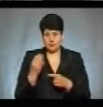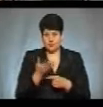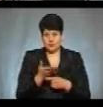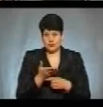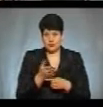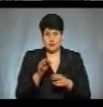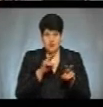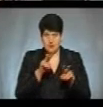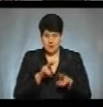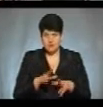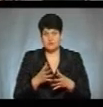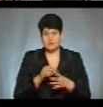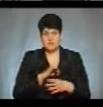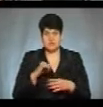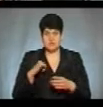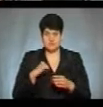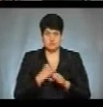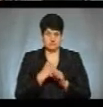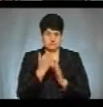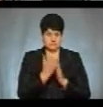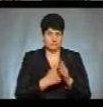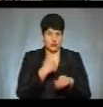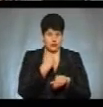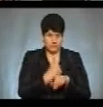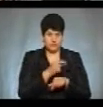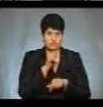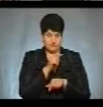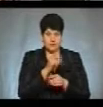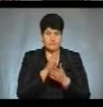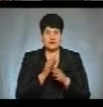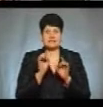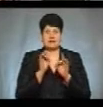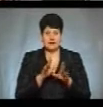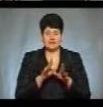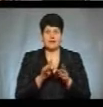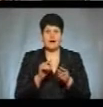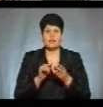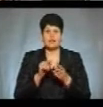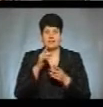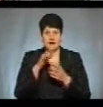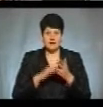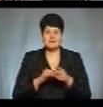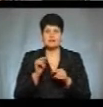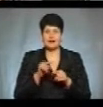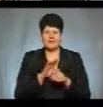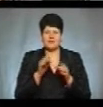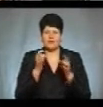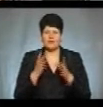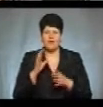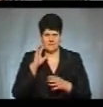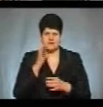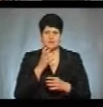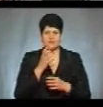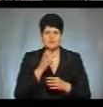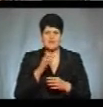аналізами, сам же поставив її на порядок денний, то він має здавати аналізи так, не понарошку, а всерйоз. І